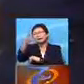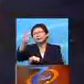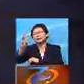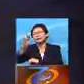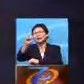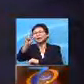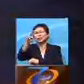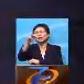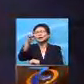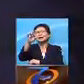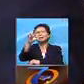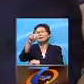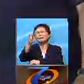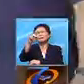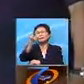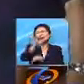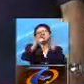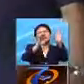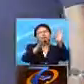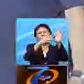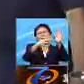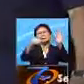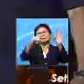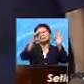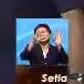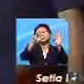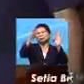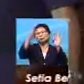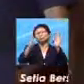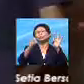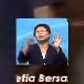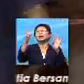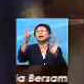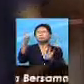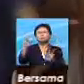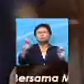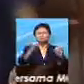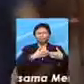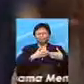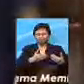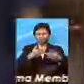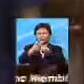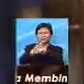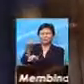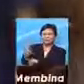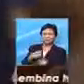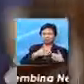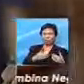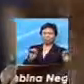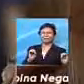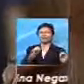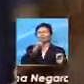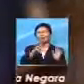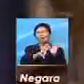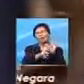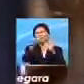au3 keramat antara 9 Jun dan 30 julai lepas tiada pengakuan direkodkan daripada tertuduh dia juga tidak